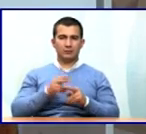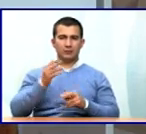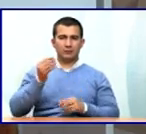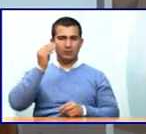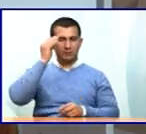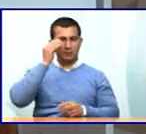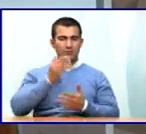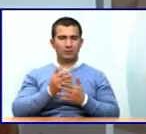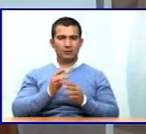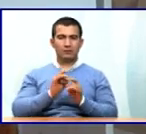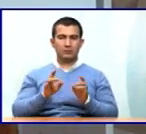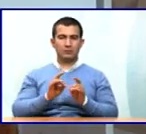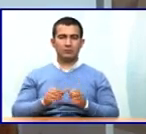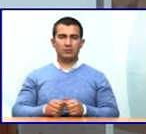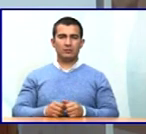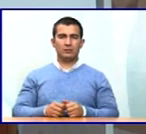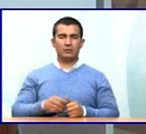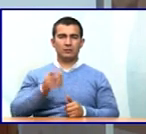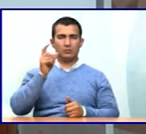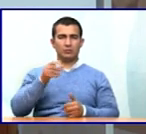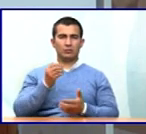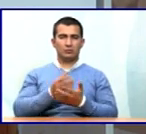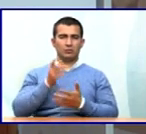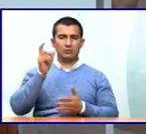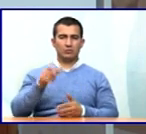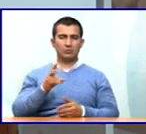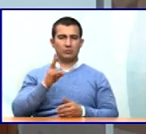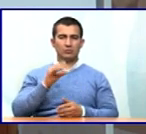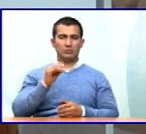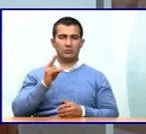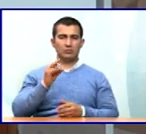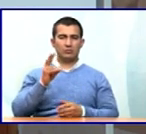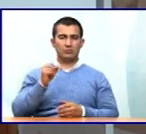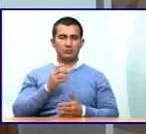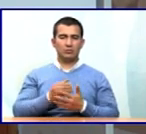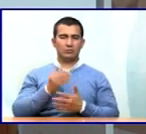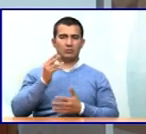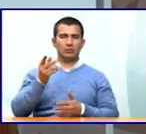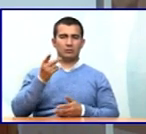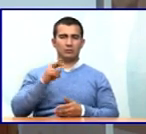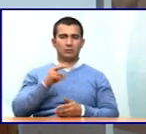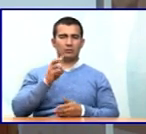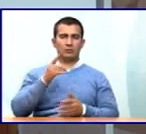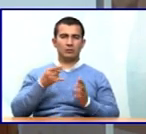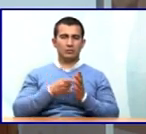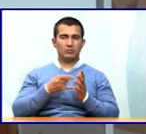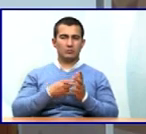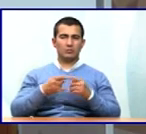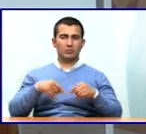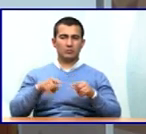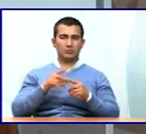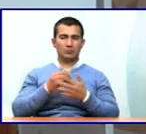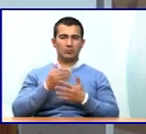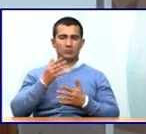bizga buyuk fizik olim Nikola Teslaning sharafiga qo'yilgan magnet induksiya